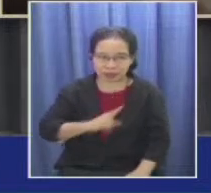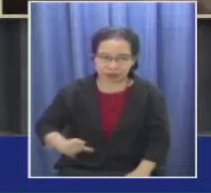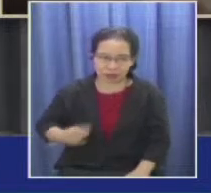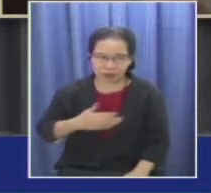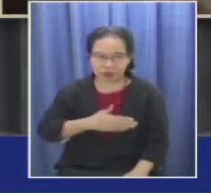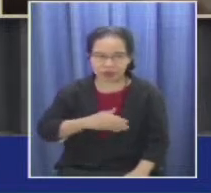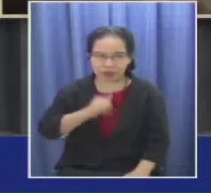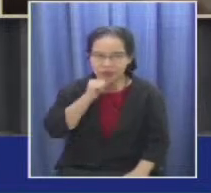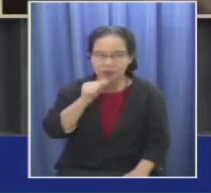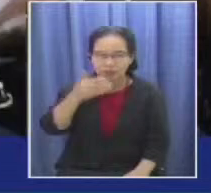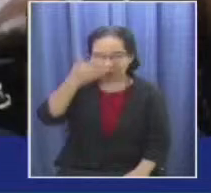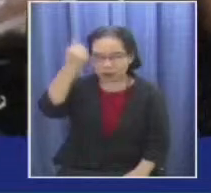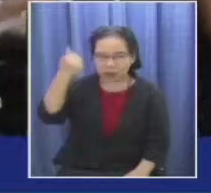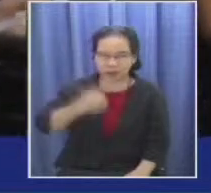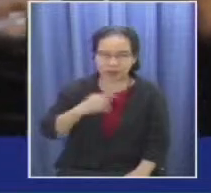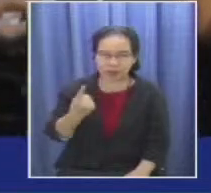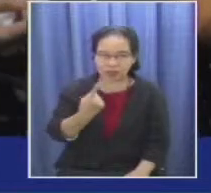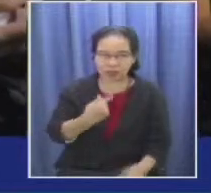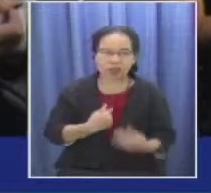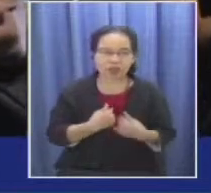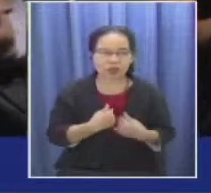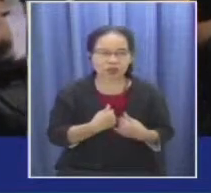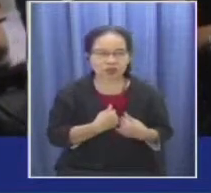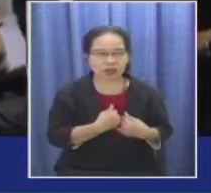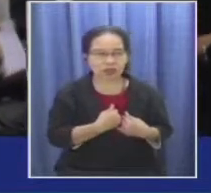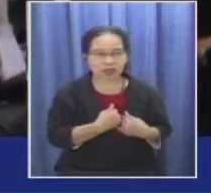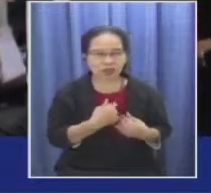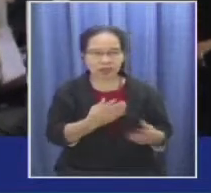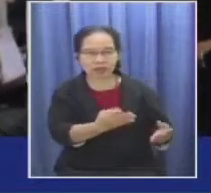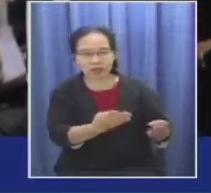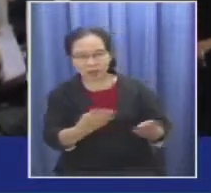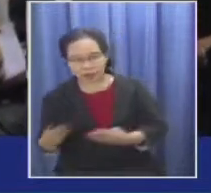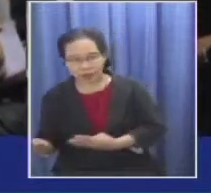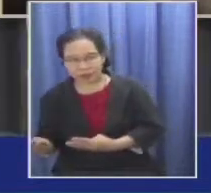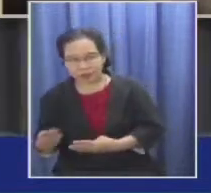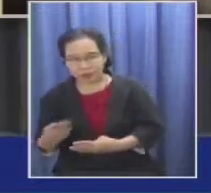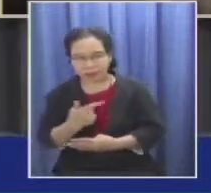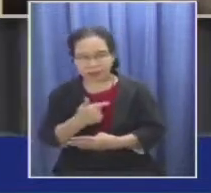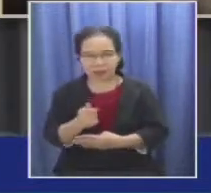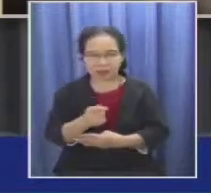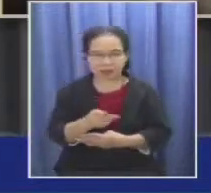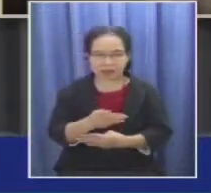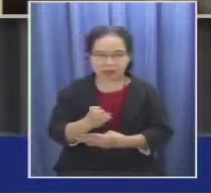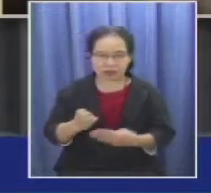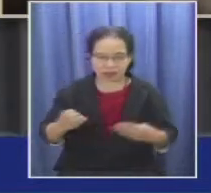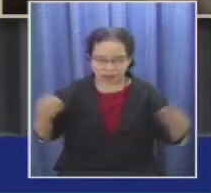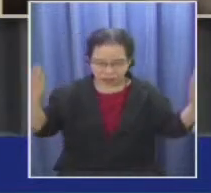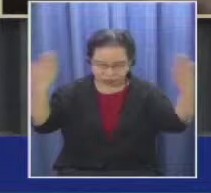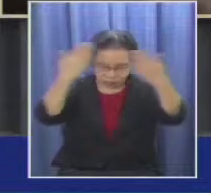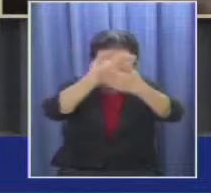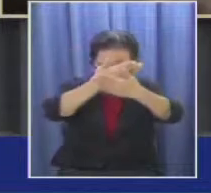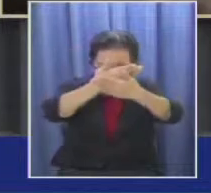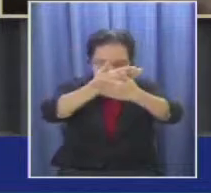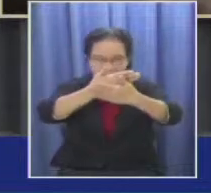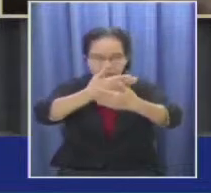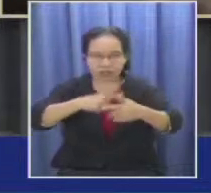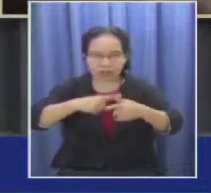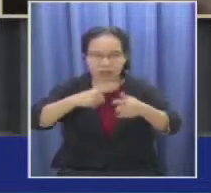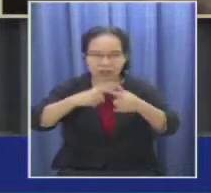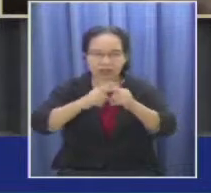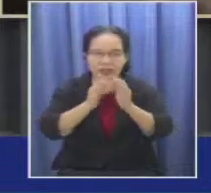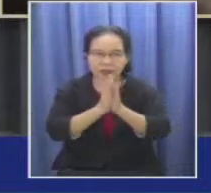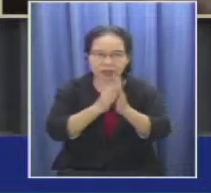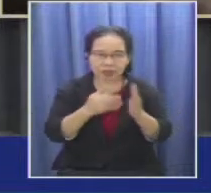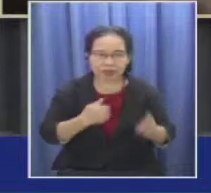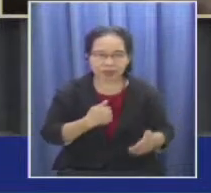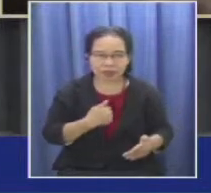mo ko sreye wonu se Nyankopon ka ho a ba bo ho ban e wo hu bremu sebra manalo asafo ne di koni numa